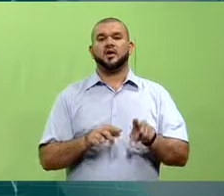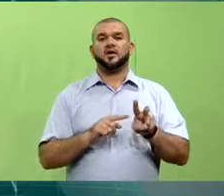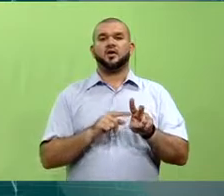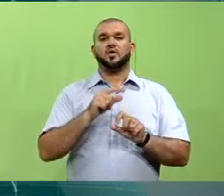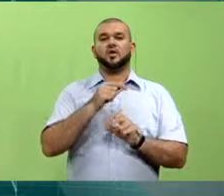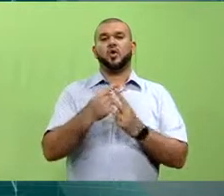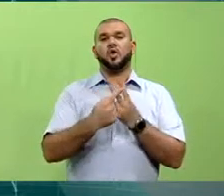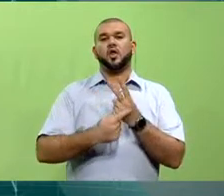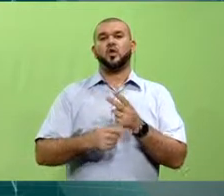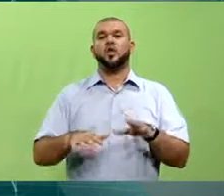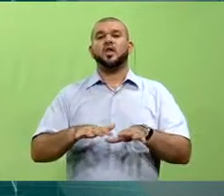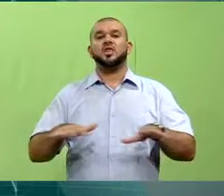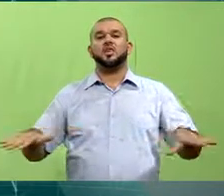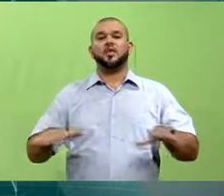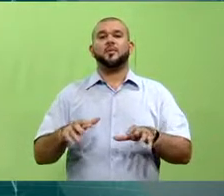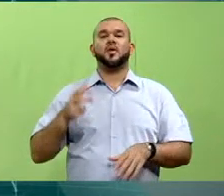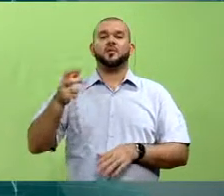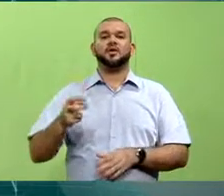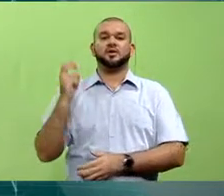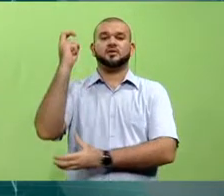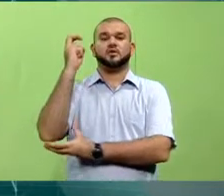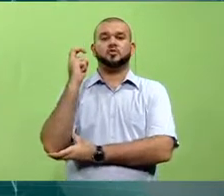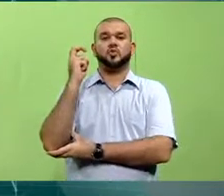uzaklıkta kaydedildi.